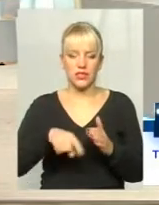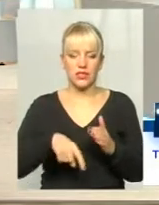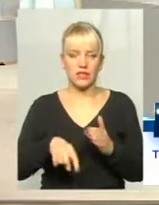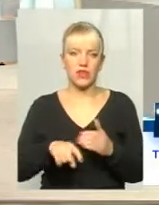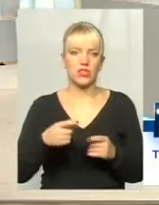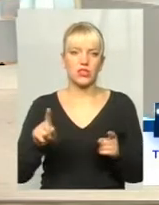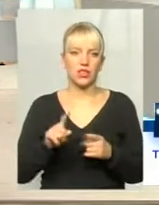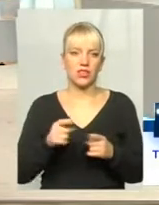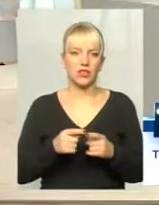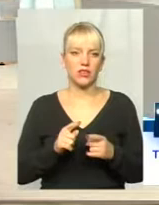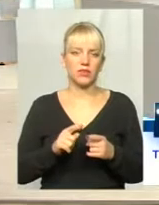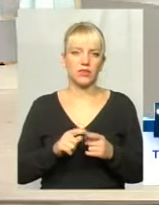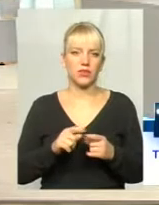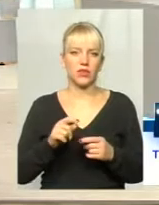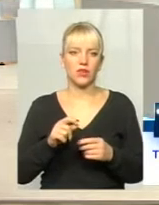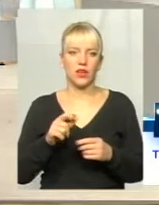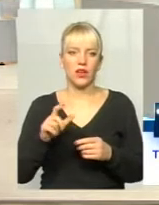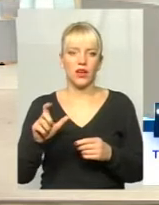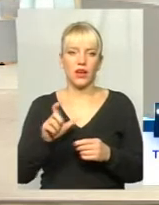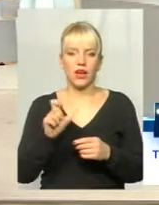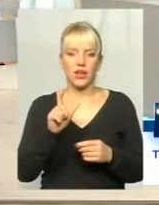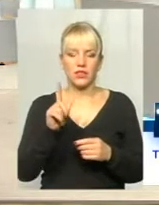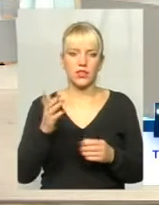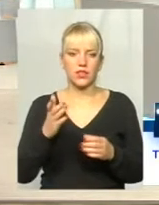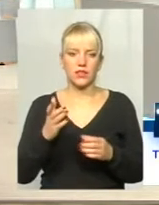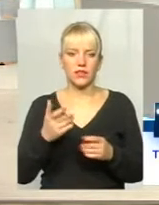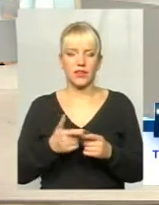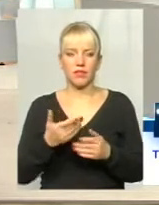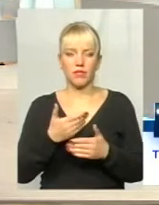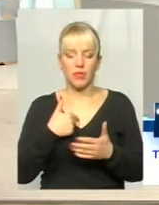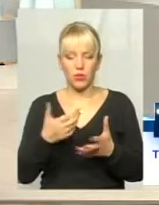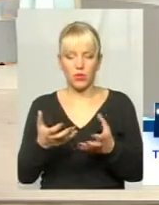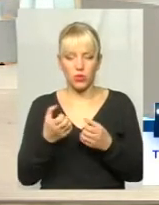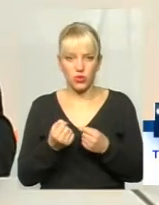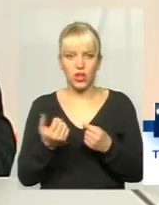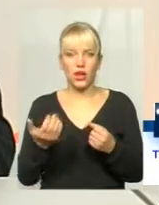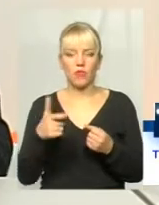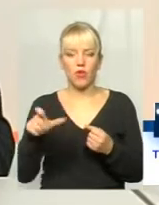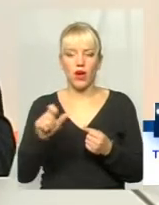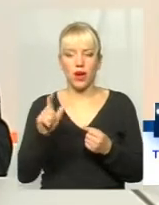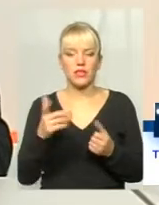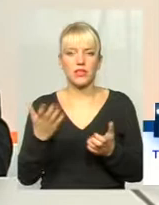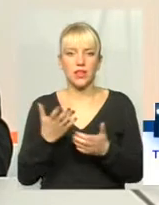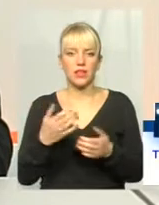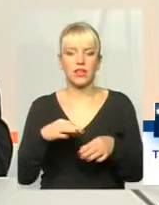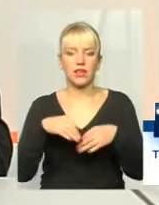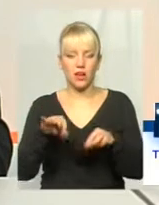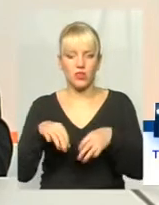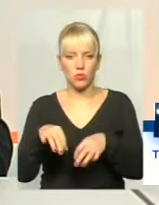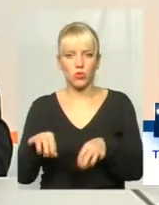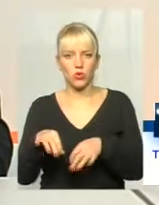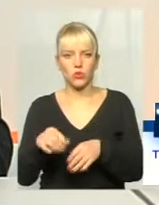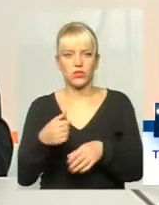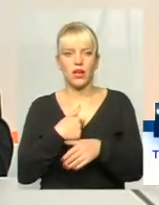газ заливаємо в труби. Ми получаємо той газ, який транспортується по газотранспортній системі України. Ми просто